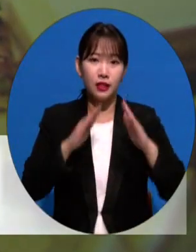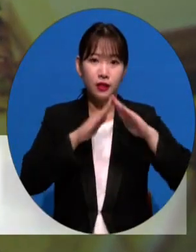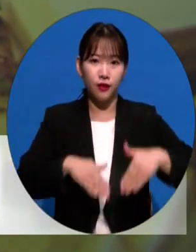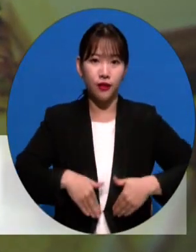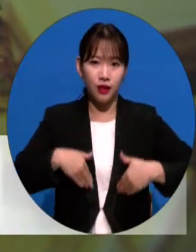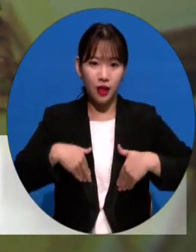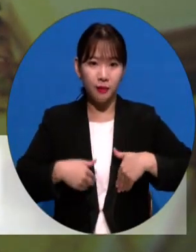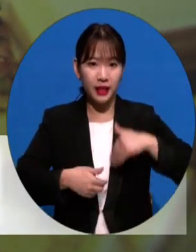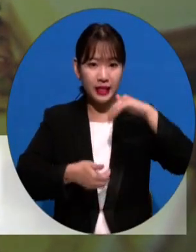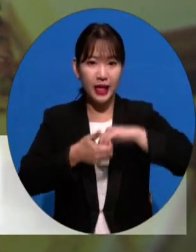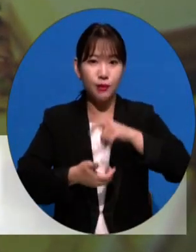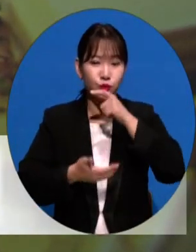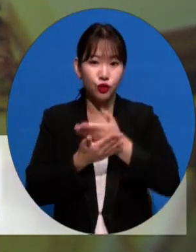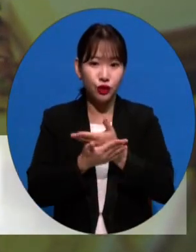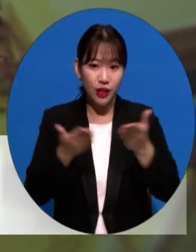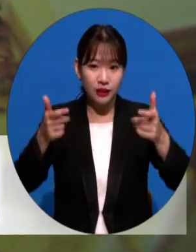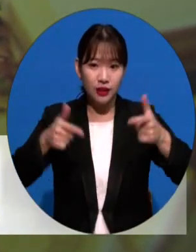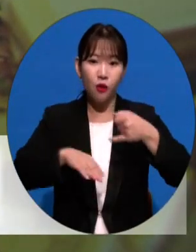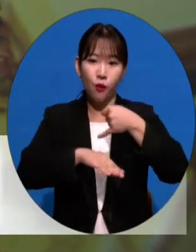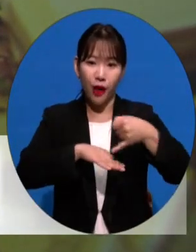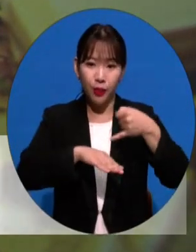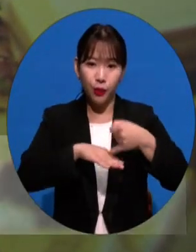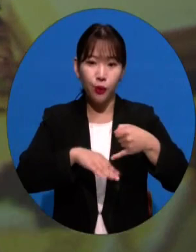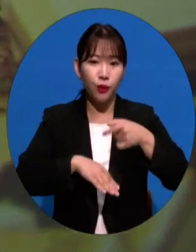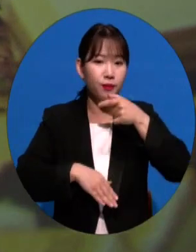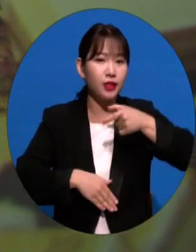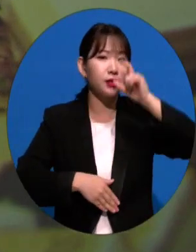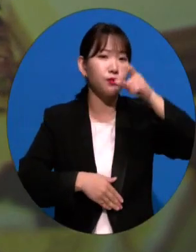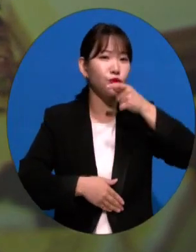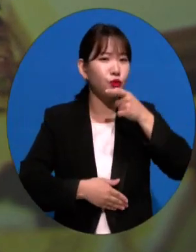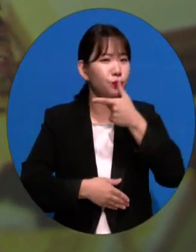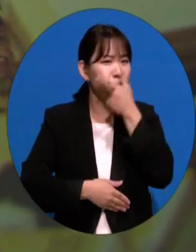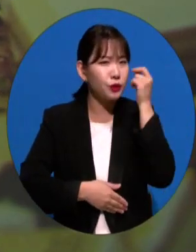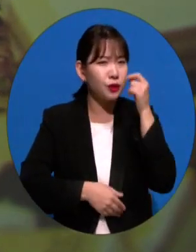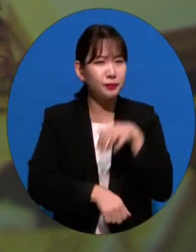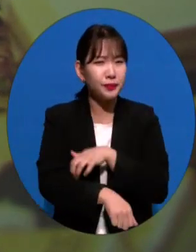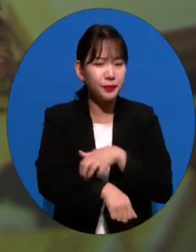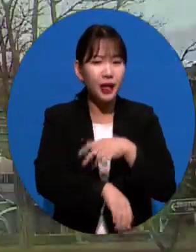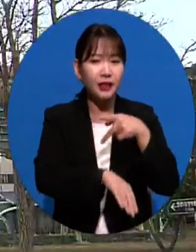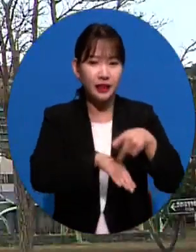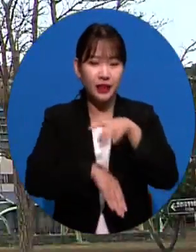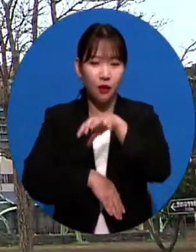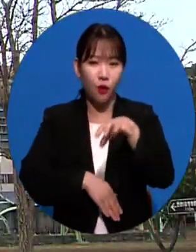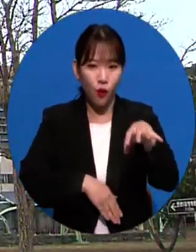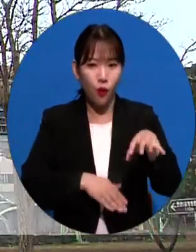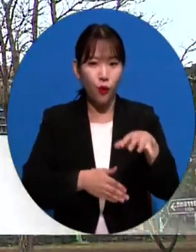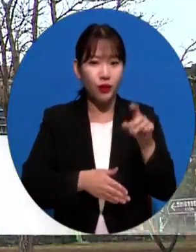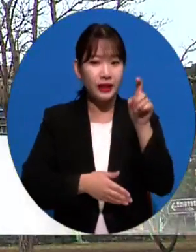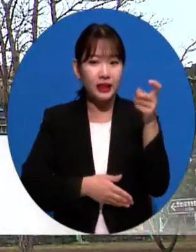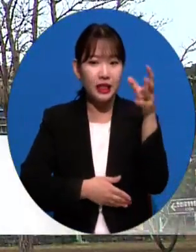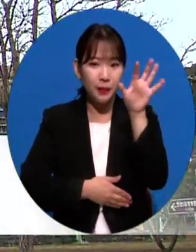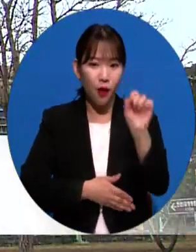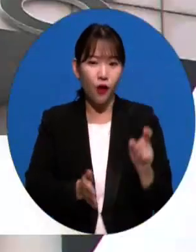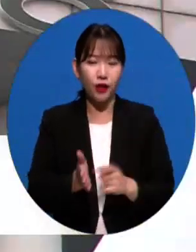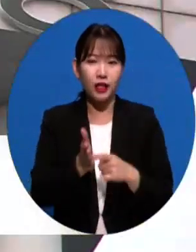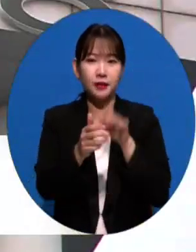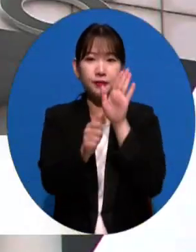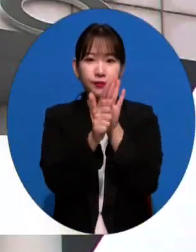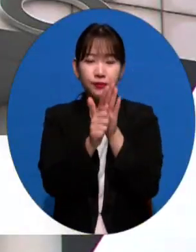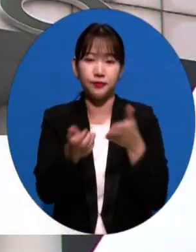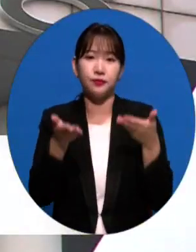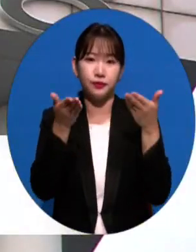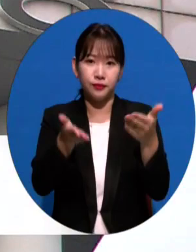전라남도가 제한급수 지역인 완도와 식수 부족으로 불편을 겪는 신안 등에 예비비에 10억 원을 긴급